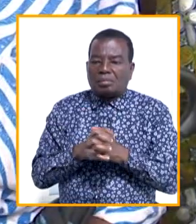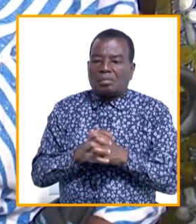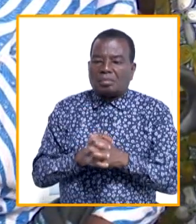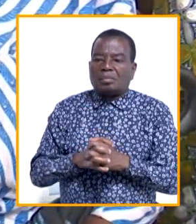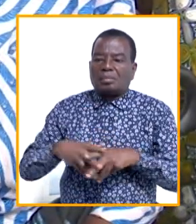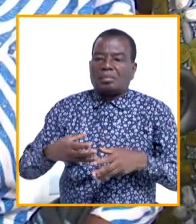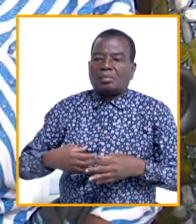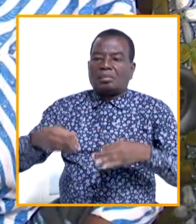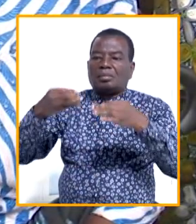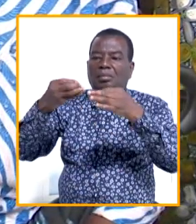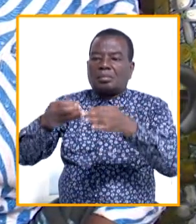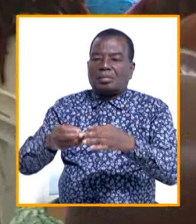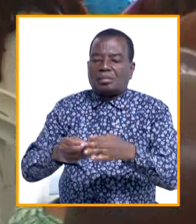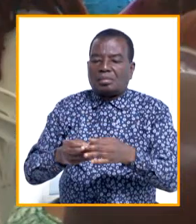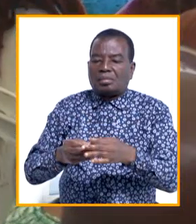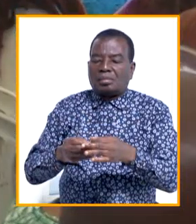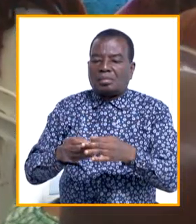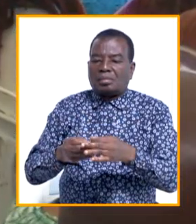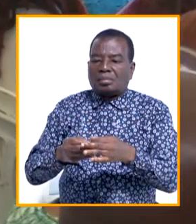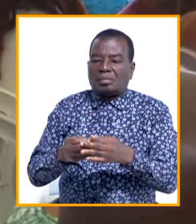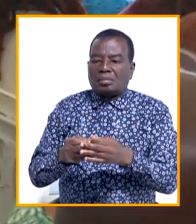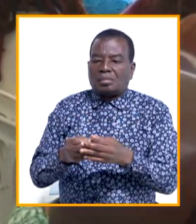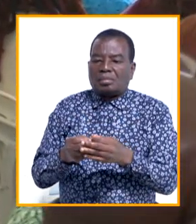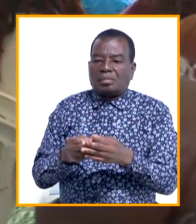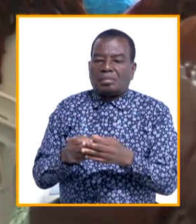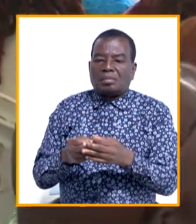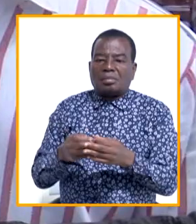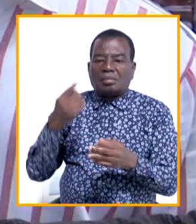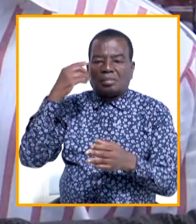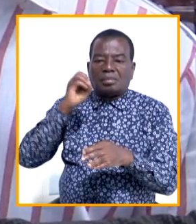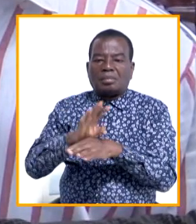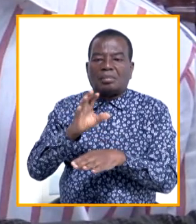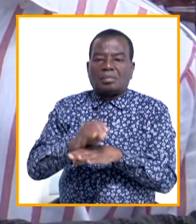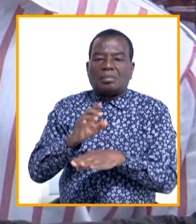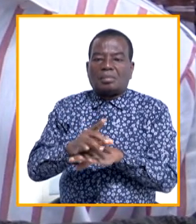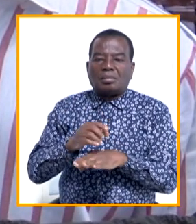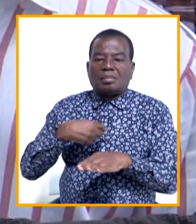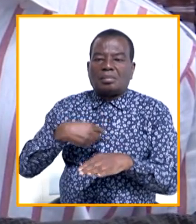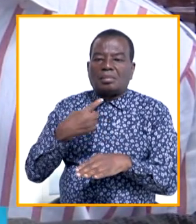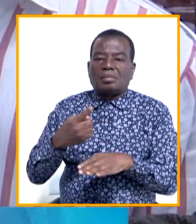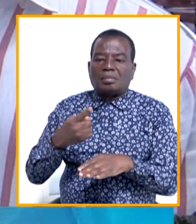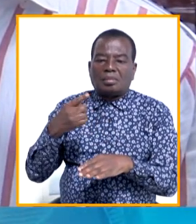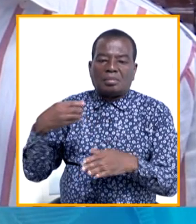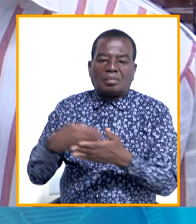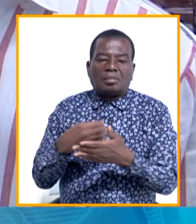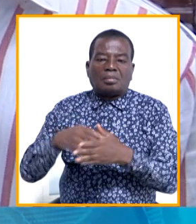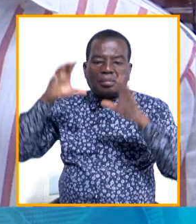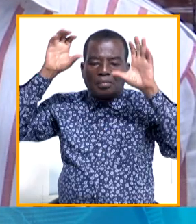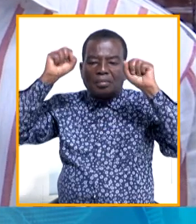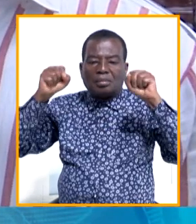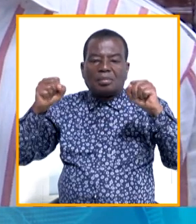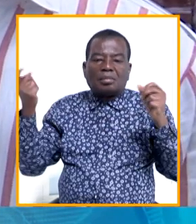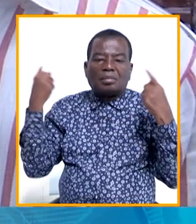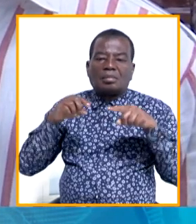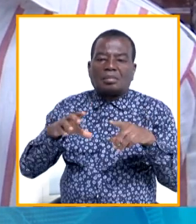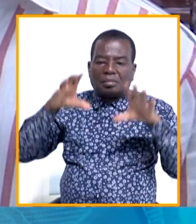valoriser davantage la culture du peupleou en guide de conseil pour prodiguer ça au nouveau président que quand on